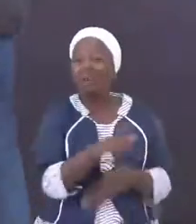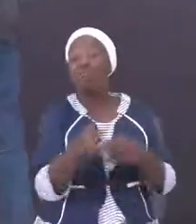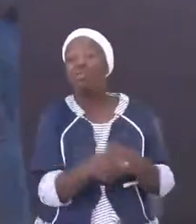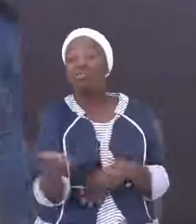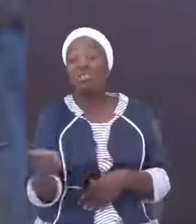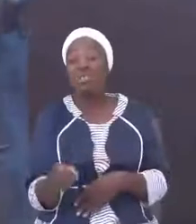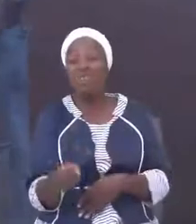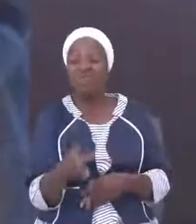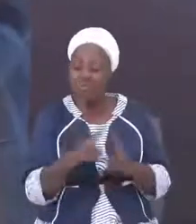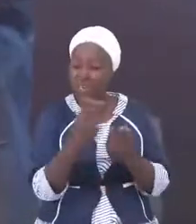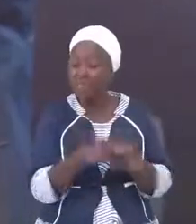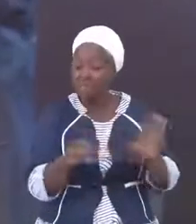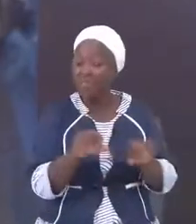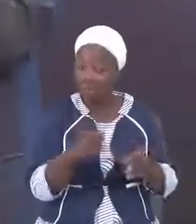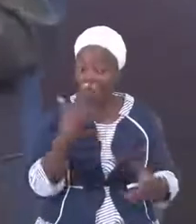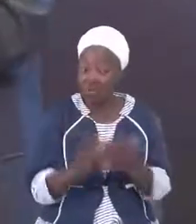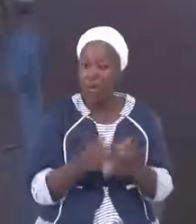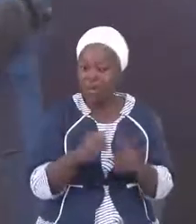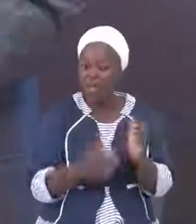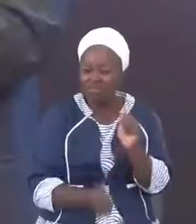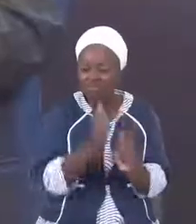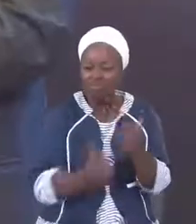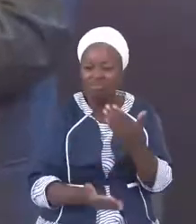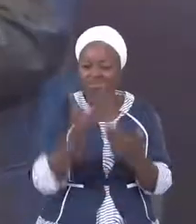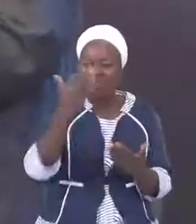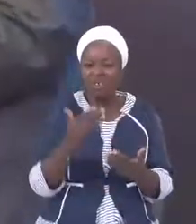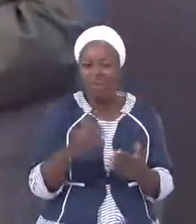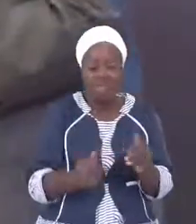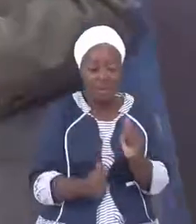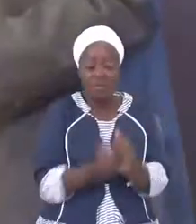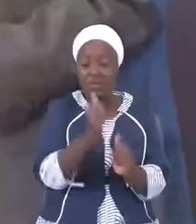cela. Toutes ces choses très importantes.